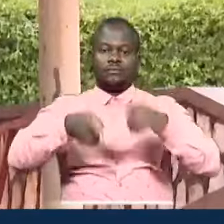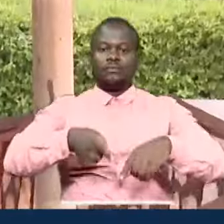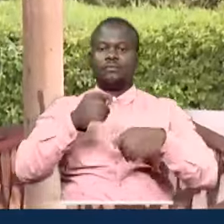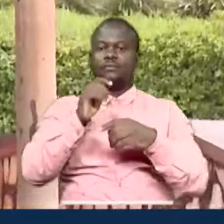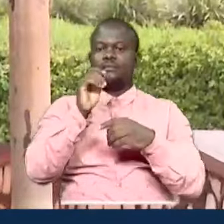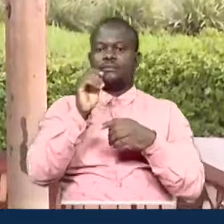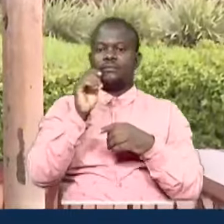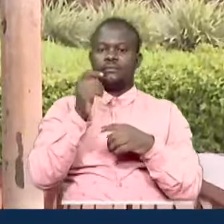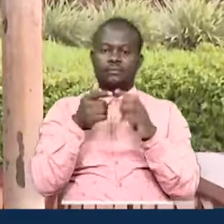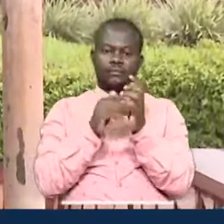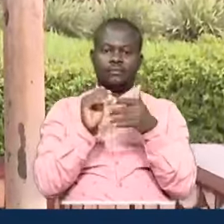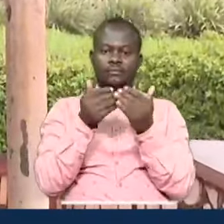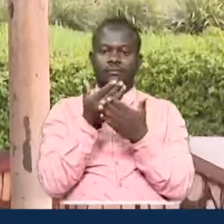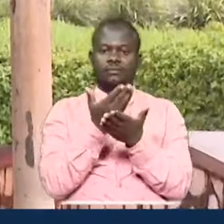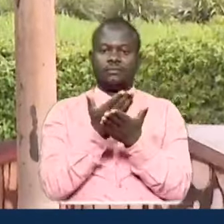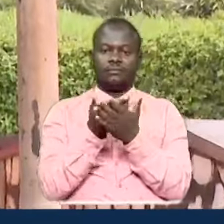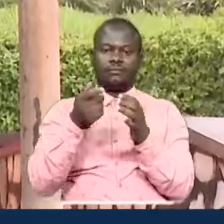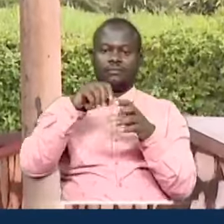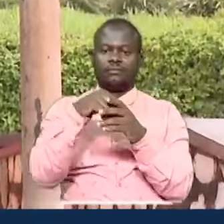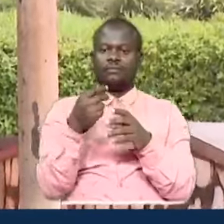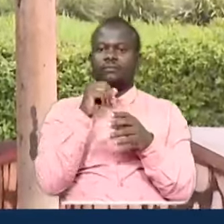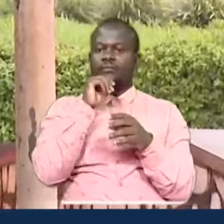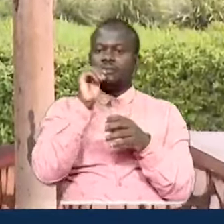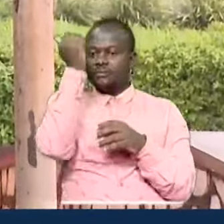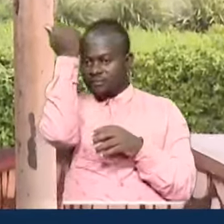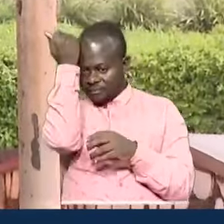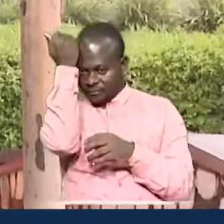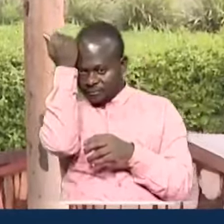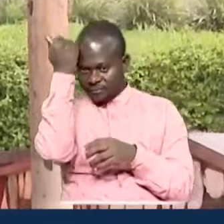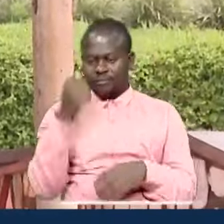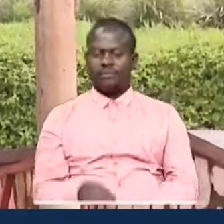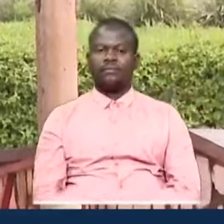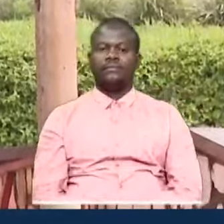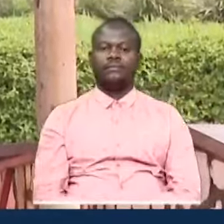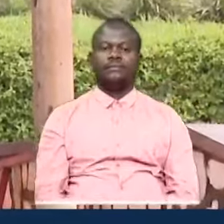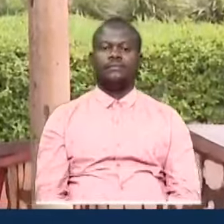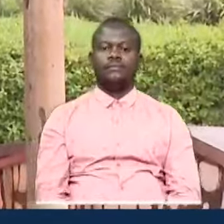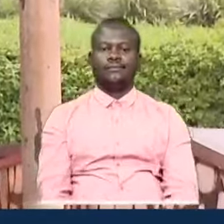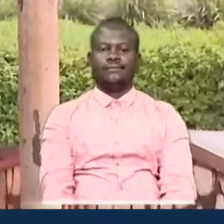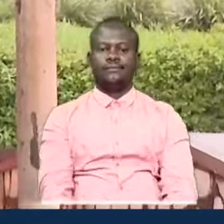yishingiwe ariko bagasabwa kongeraho amafaranga atari ku bwishingizi. Jean Paul Turatsinze, I Kigali.